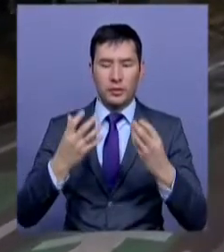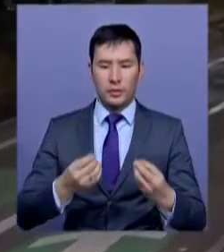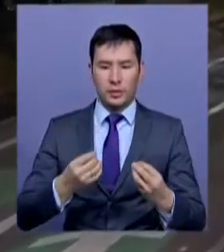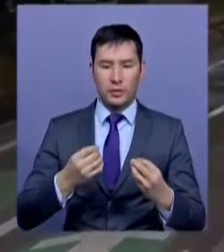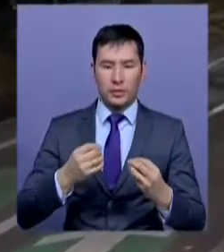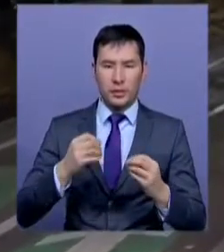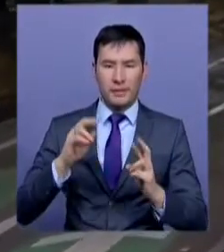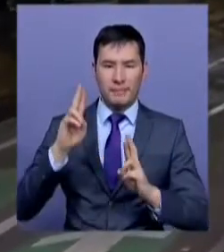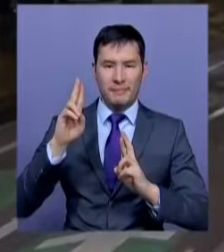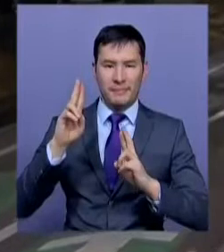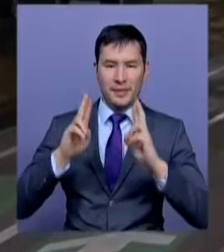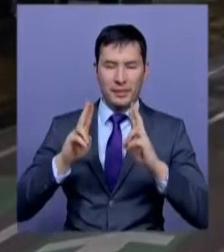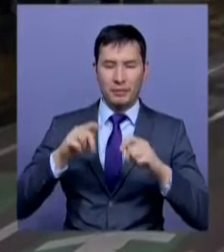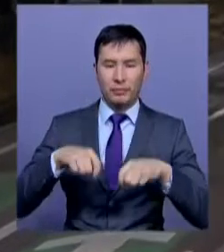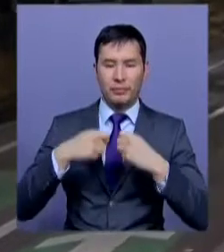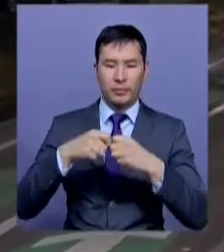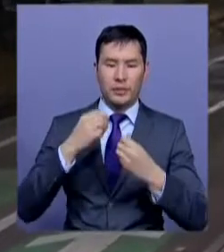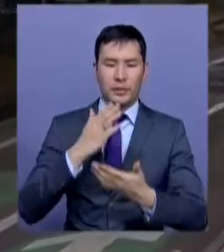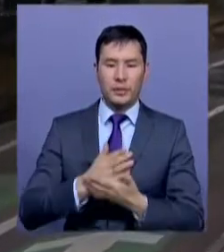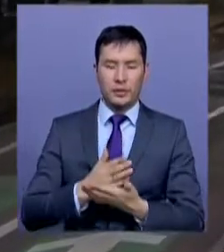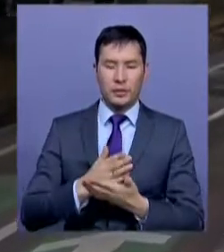карантиндік режимді бұзылып жатыр. Көбінесе